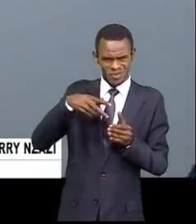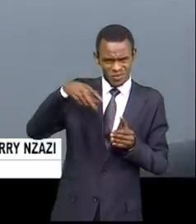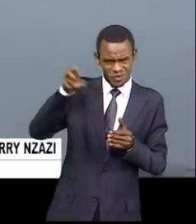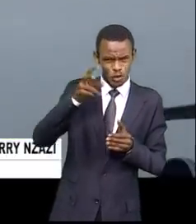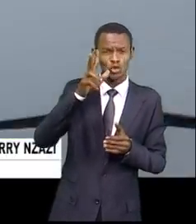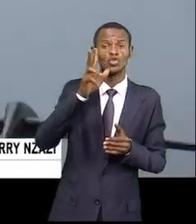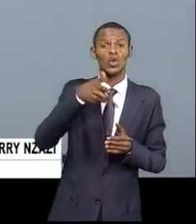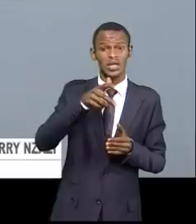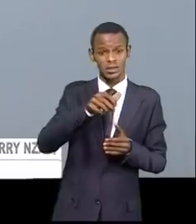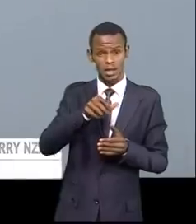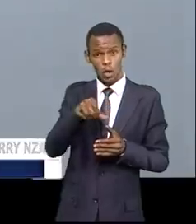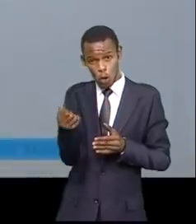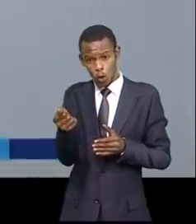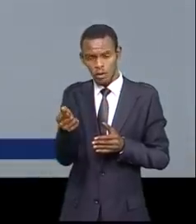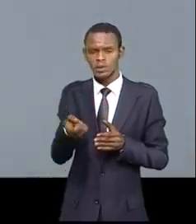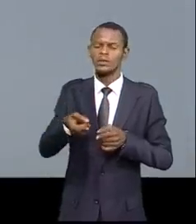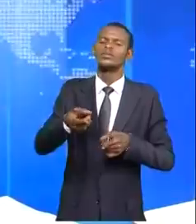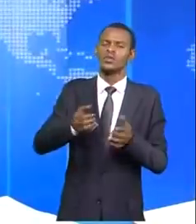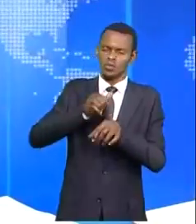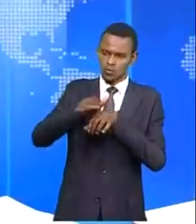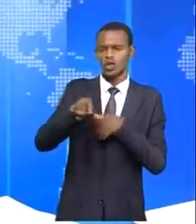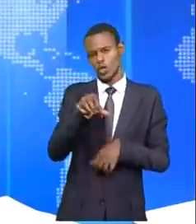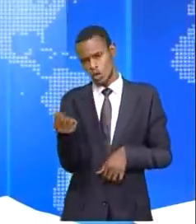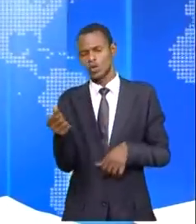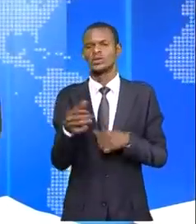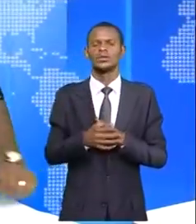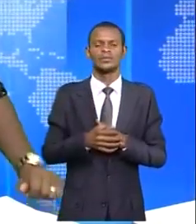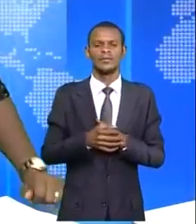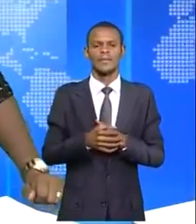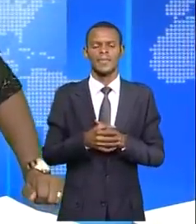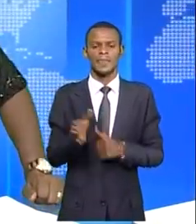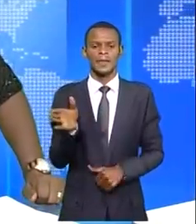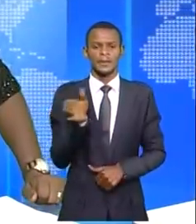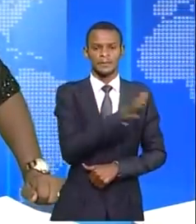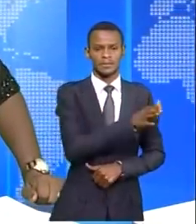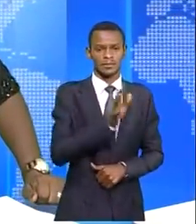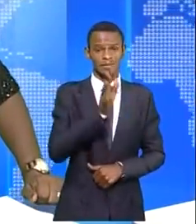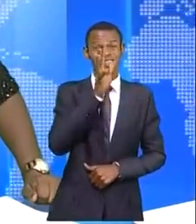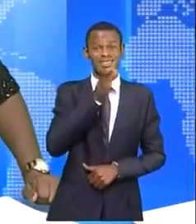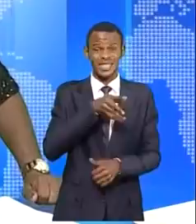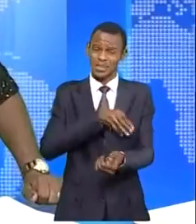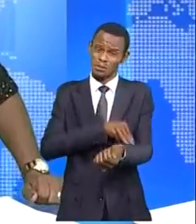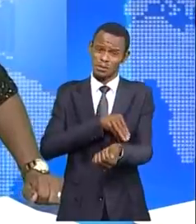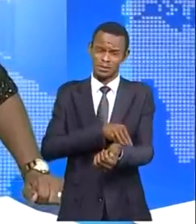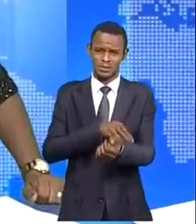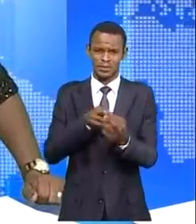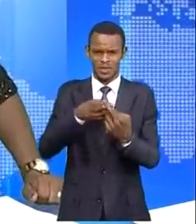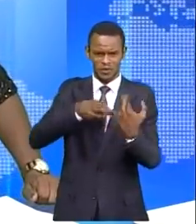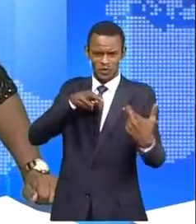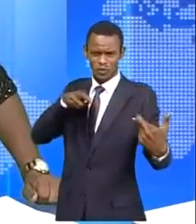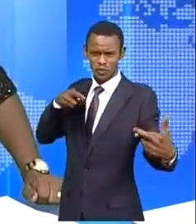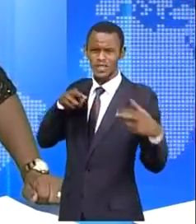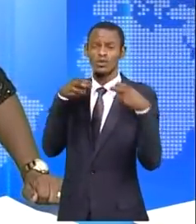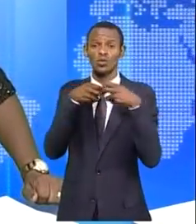installer atteignant qu'associé 500 mètres de câbles volés les inciviques ont encore frappé